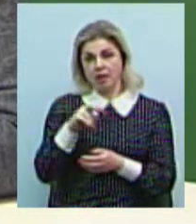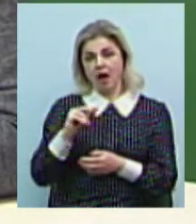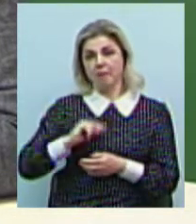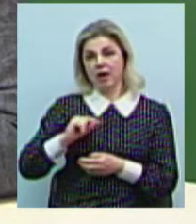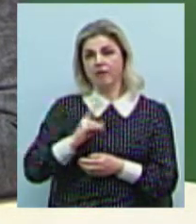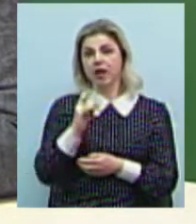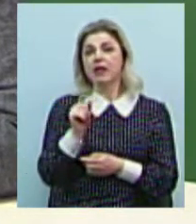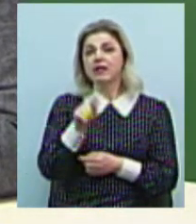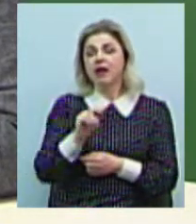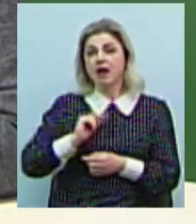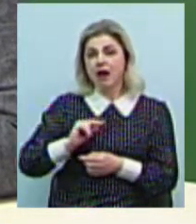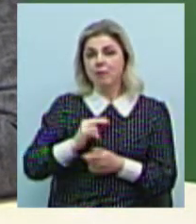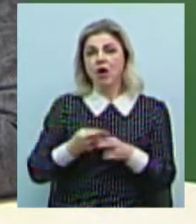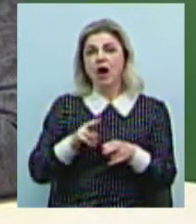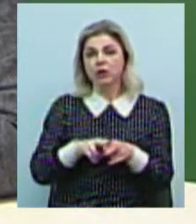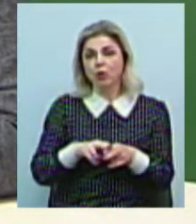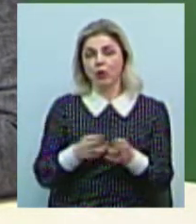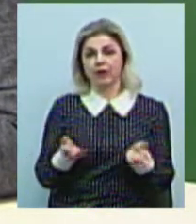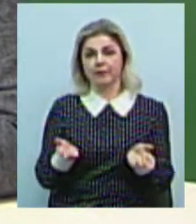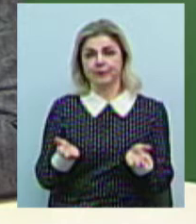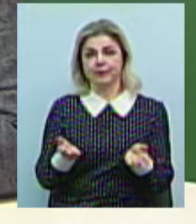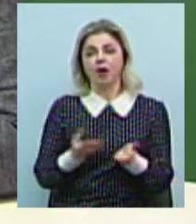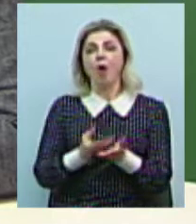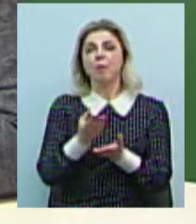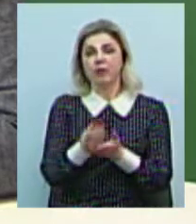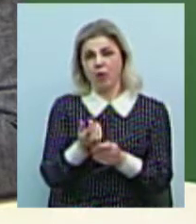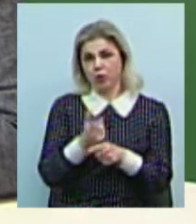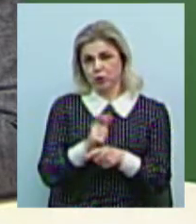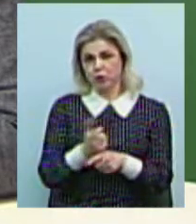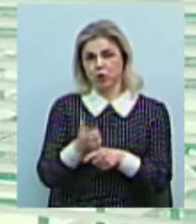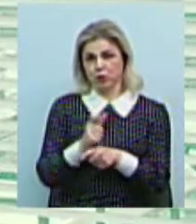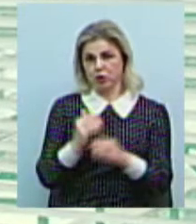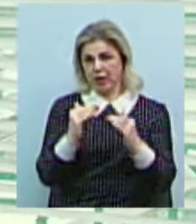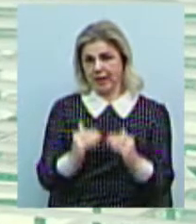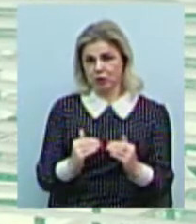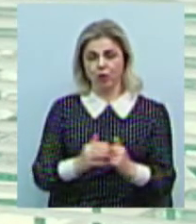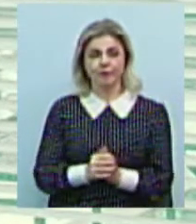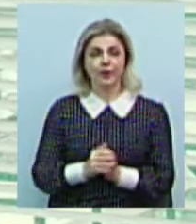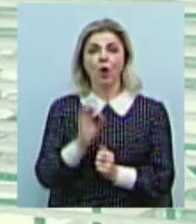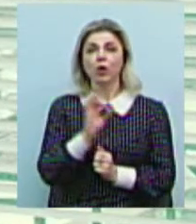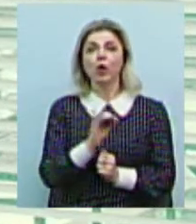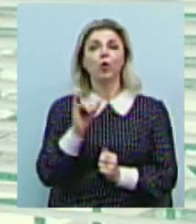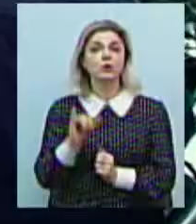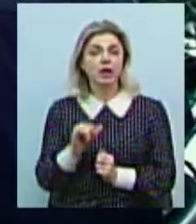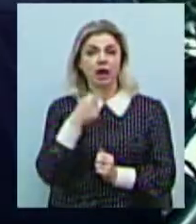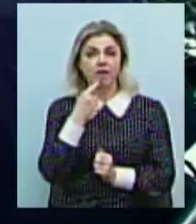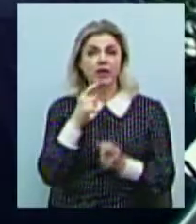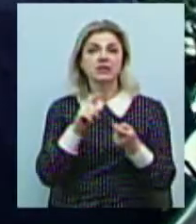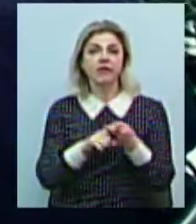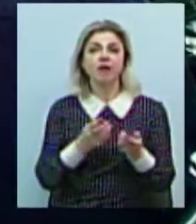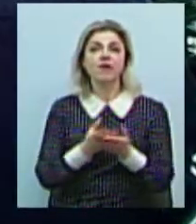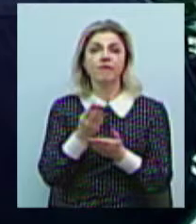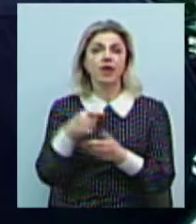тих роботах, які апріорі оплачувалися дуже-дуже низько. А Олег Устенко пов'язує цю виплату з